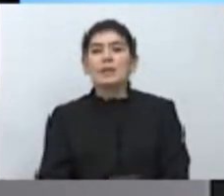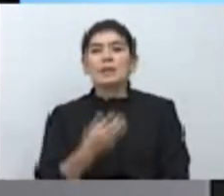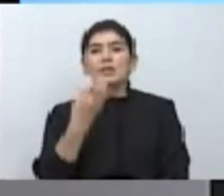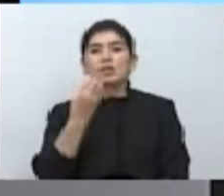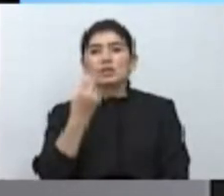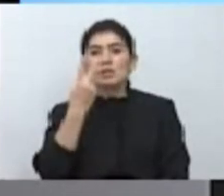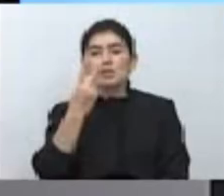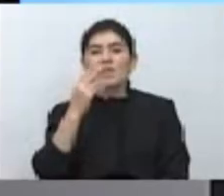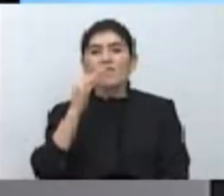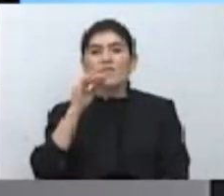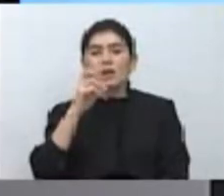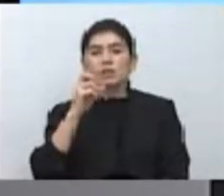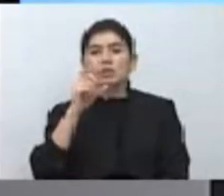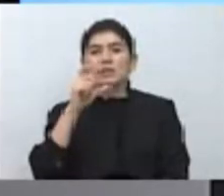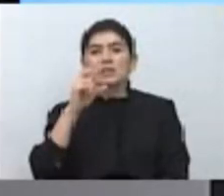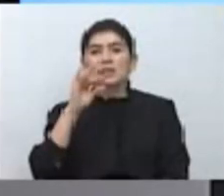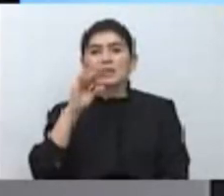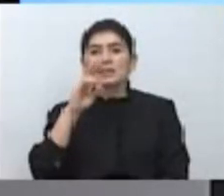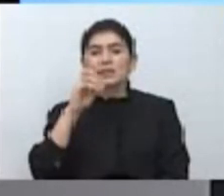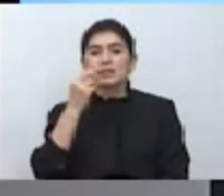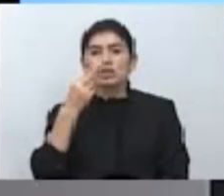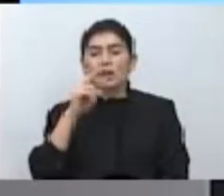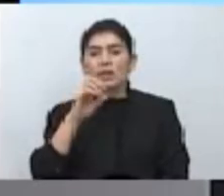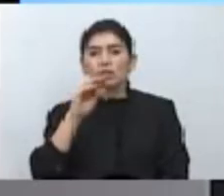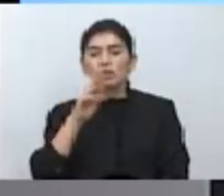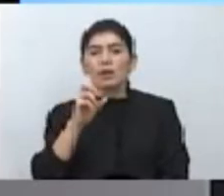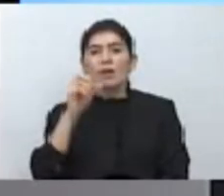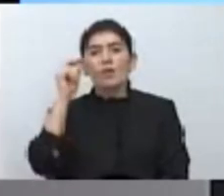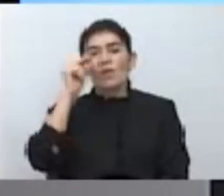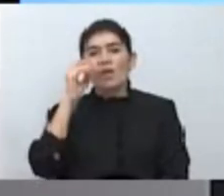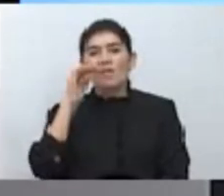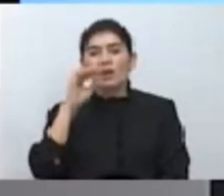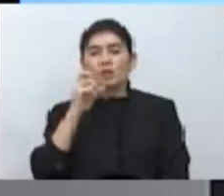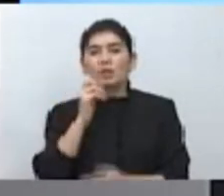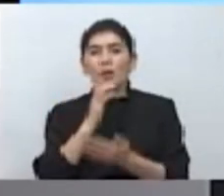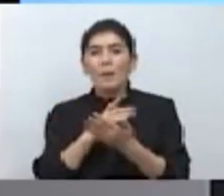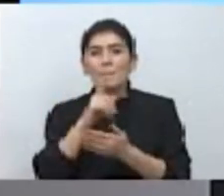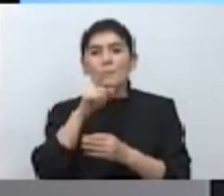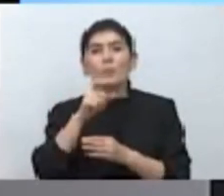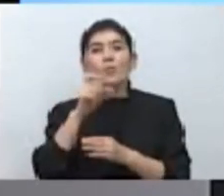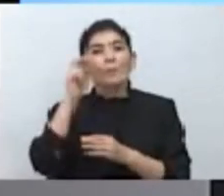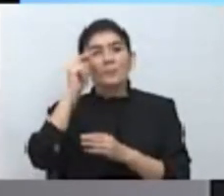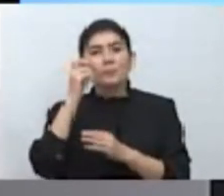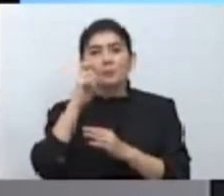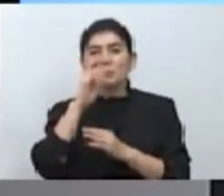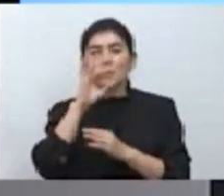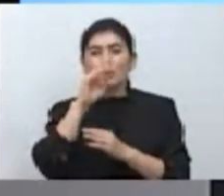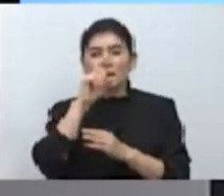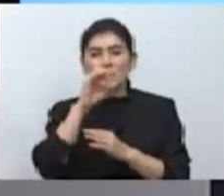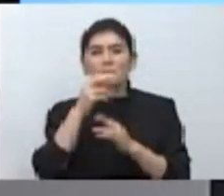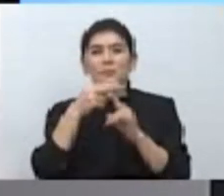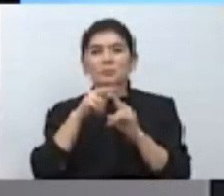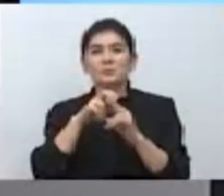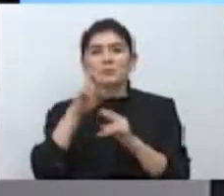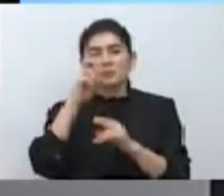Yana ikkita fan o'rtasidagi integratsiyalashgan fanlar ham mavjud. Bu fanlardan biri biohimiya.